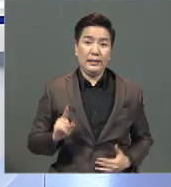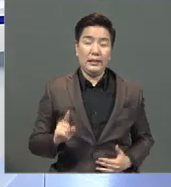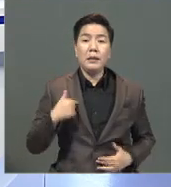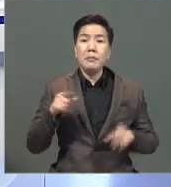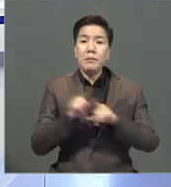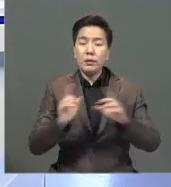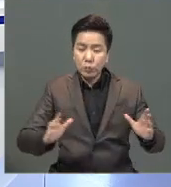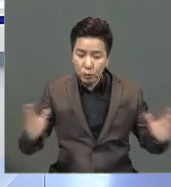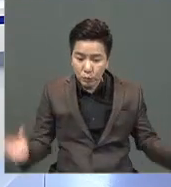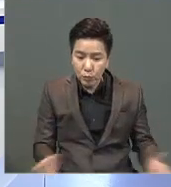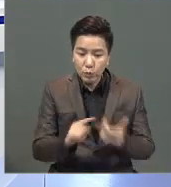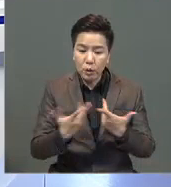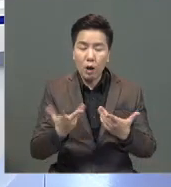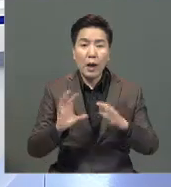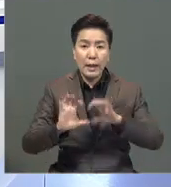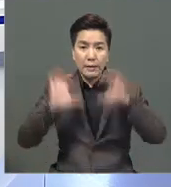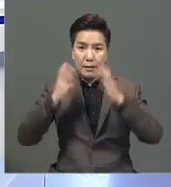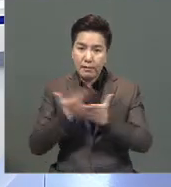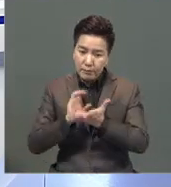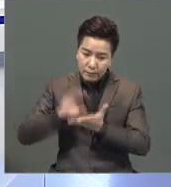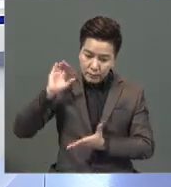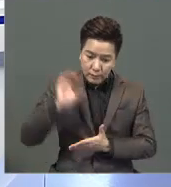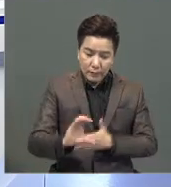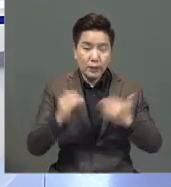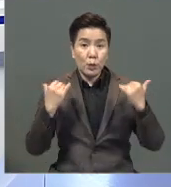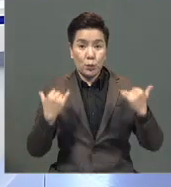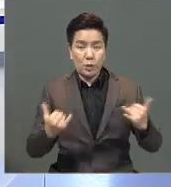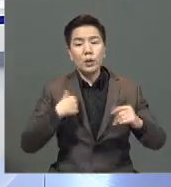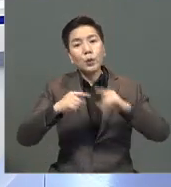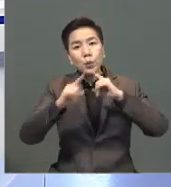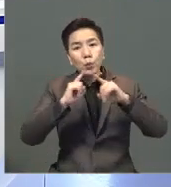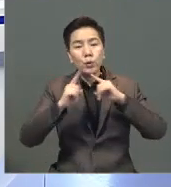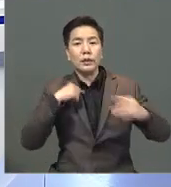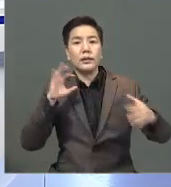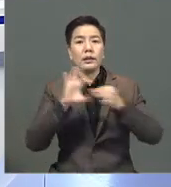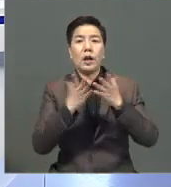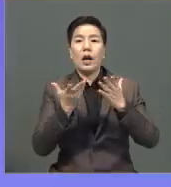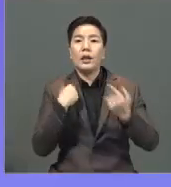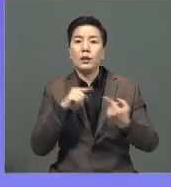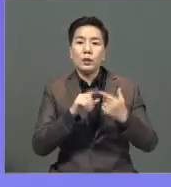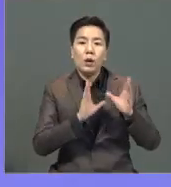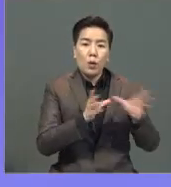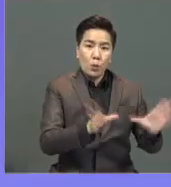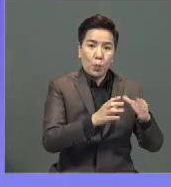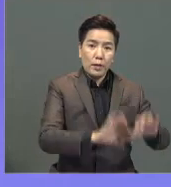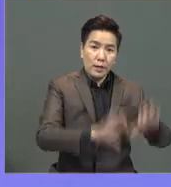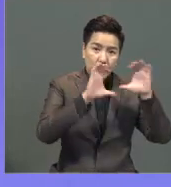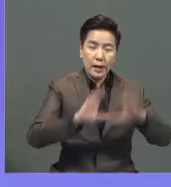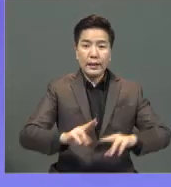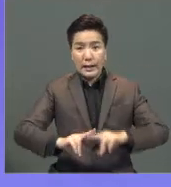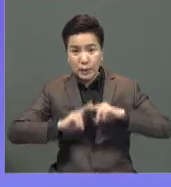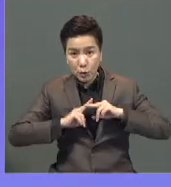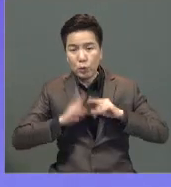ยิ่งขึ้นซึ่งก็เป็นการสนับสนุนจากในส่วนของภาครัฐบาลวันนี้เองก็เลยมีการมาพูดคุยกันค่ะทั้งจากในส่วนรัฐบาลภาคเอกชน